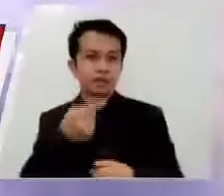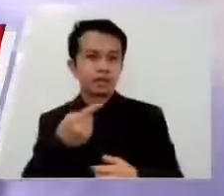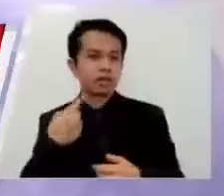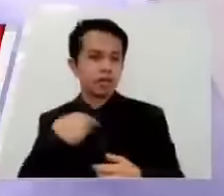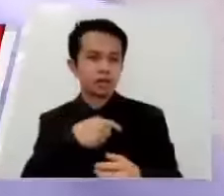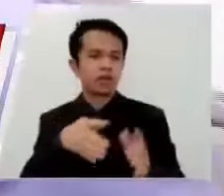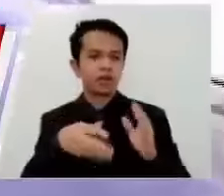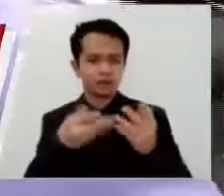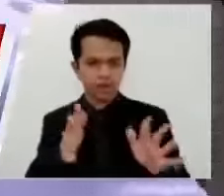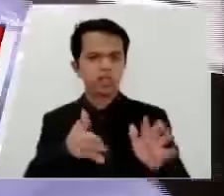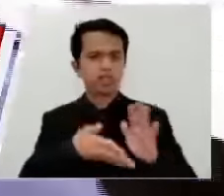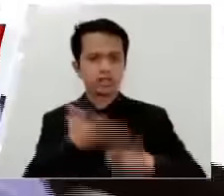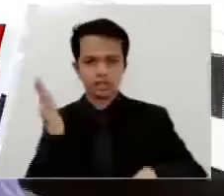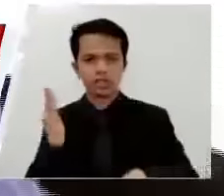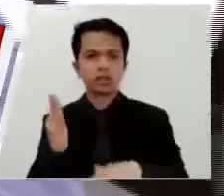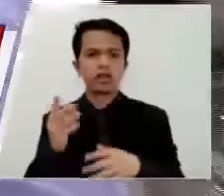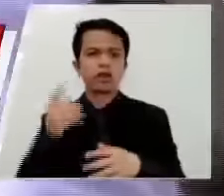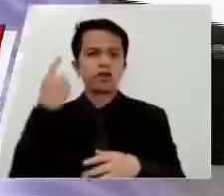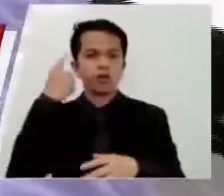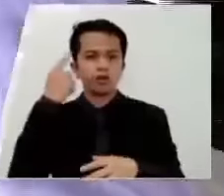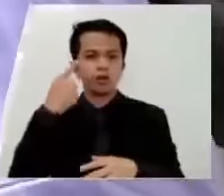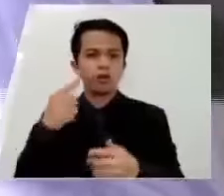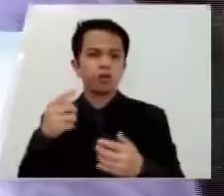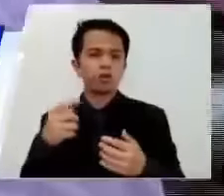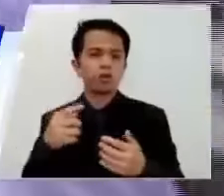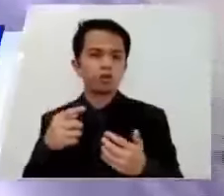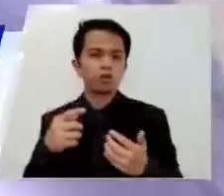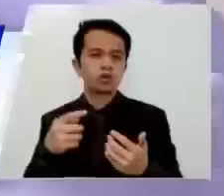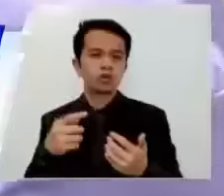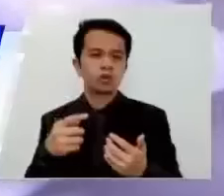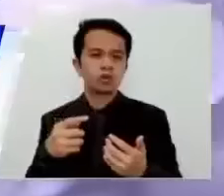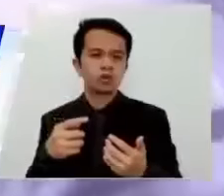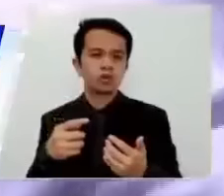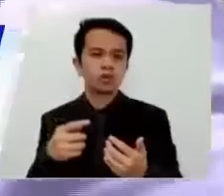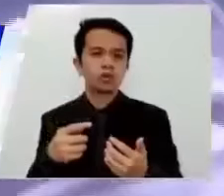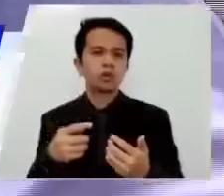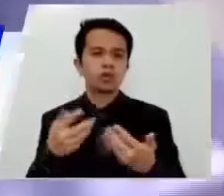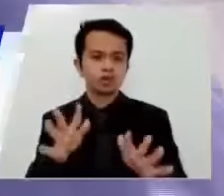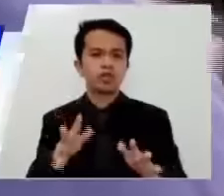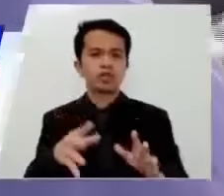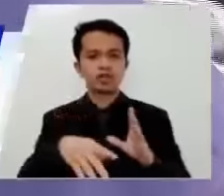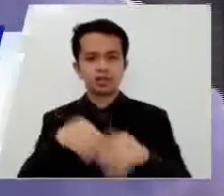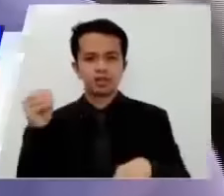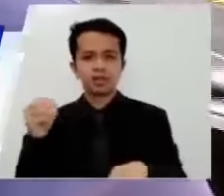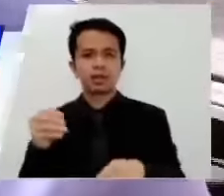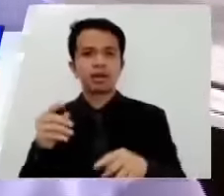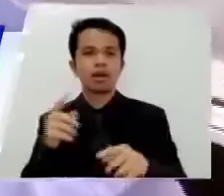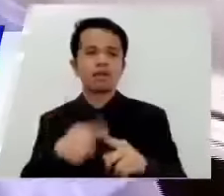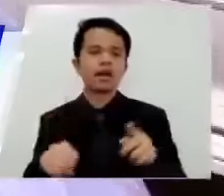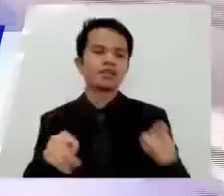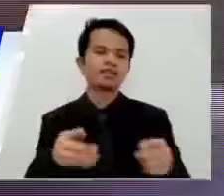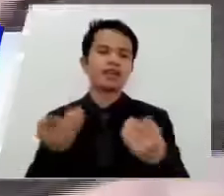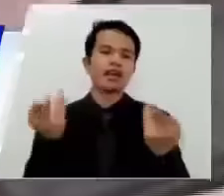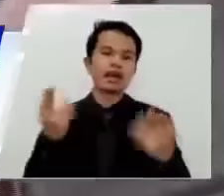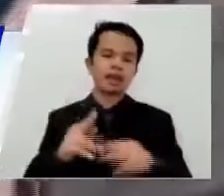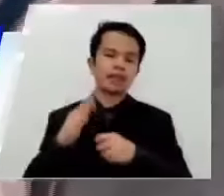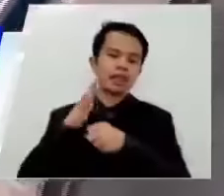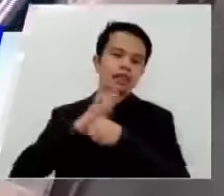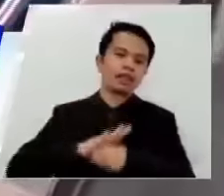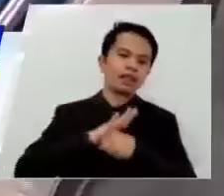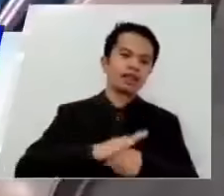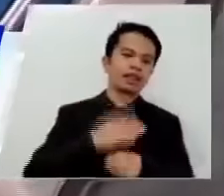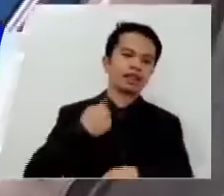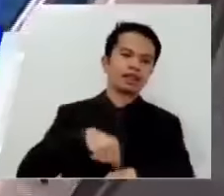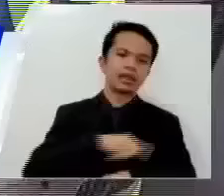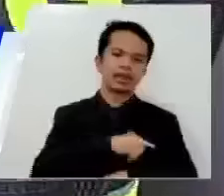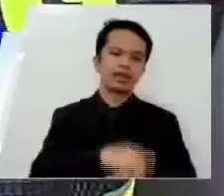kusa para lang sa ganon ay makaalis na kami. Eh, panggigipit na naman po itong ginawa po sa atin.